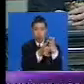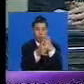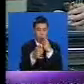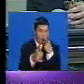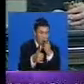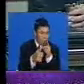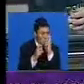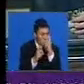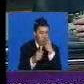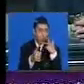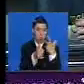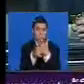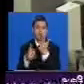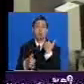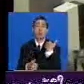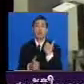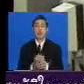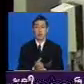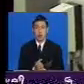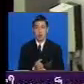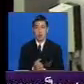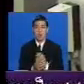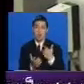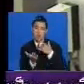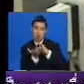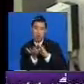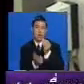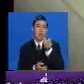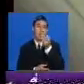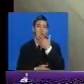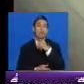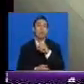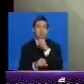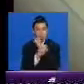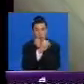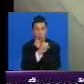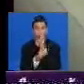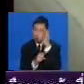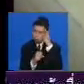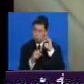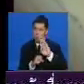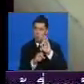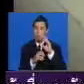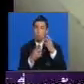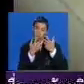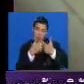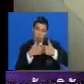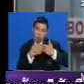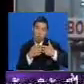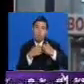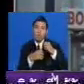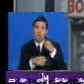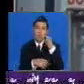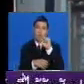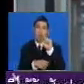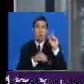ได้ทันทีส่วนยาโอเซลทามิเวียนั้นองค์การเภสัชได้ผลิตเพิ่มอีก10ล้านเม็ดหลังจากได้ผลิตเพิ่มแล้ว